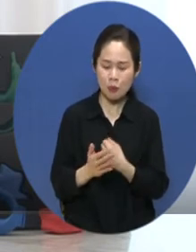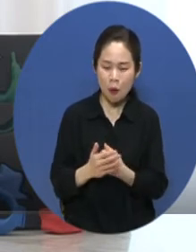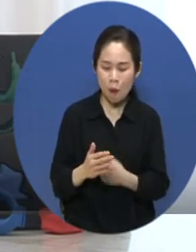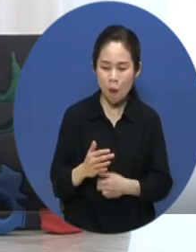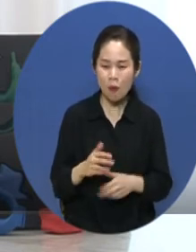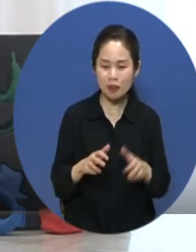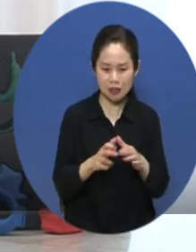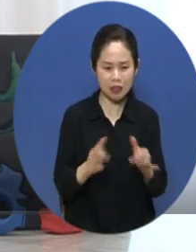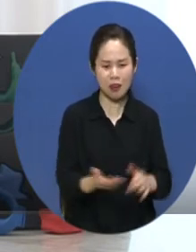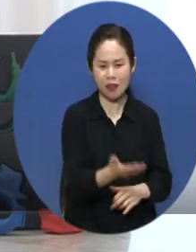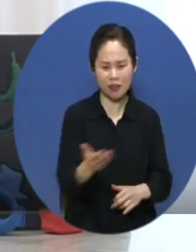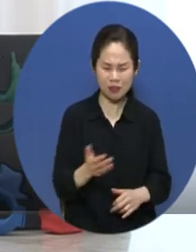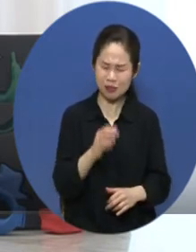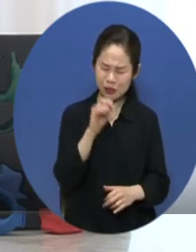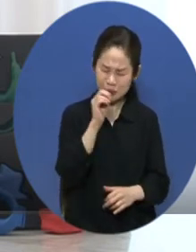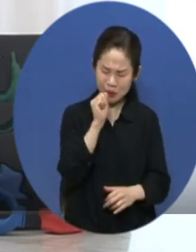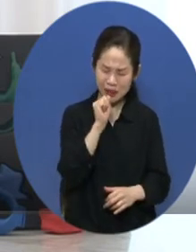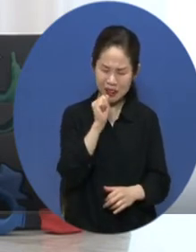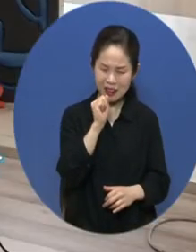받고 좋아하시는 것 같습니다.